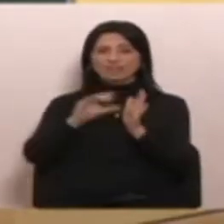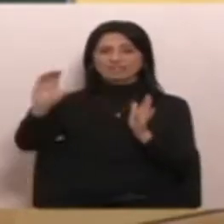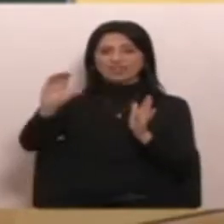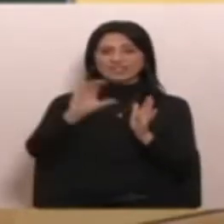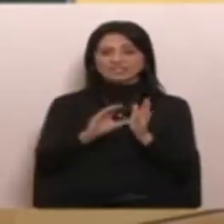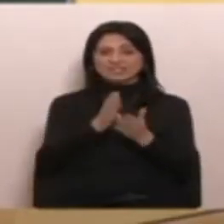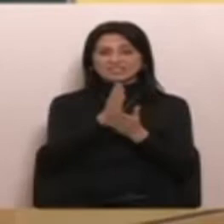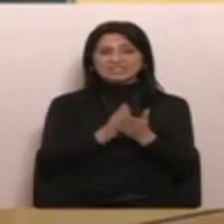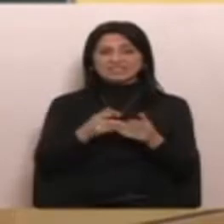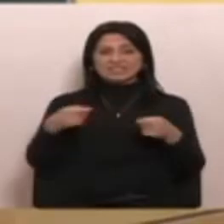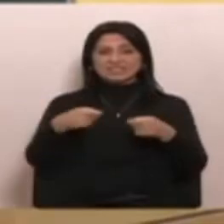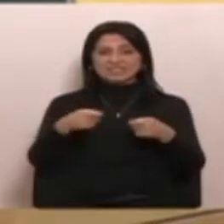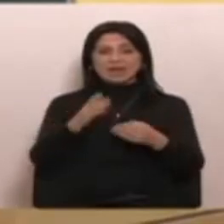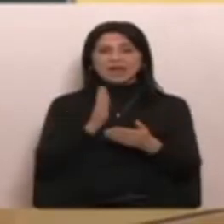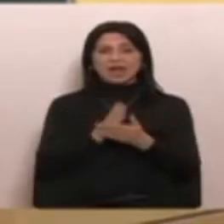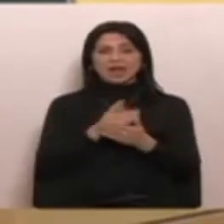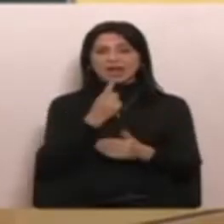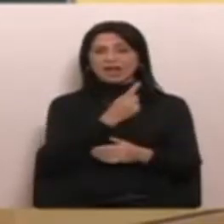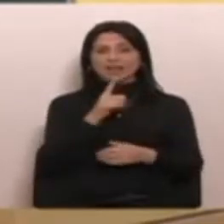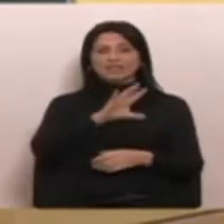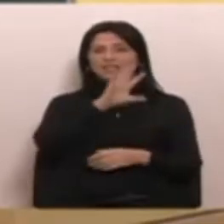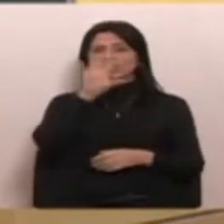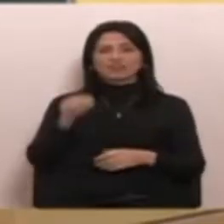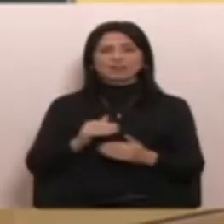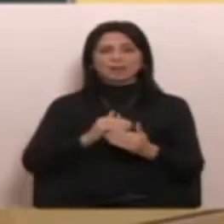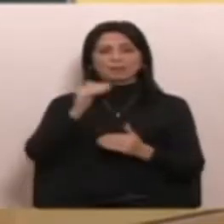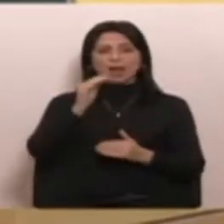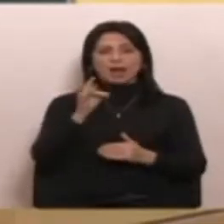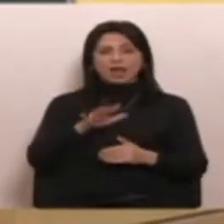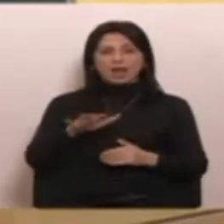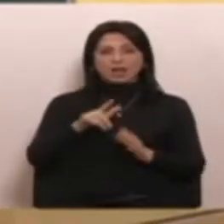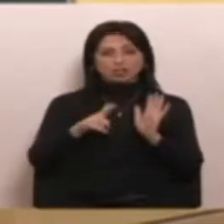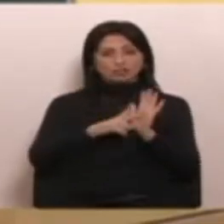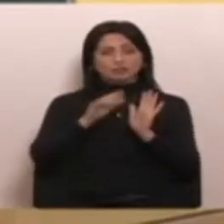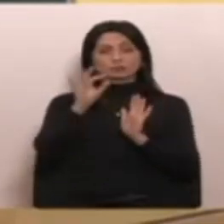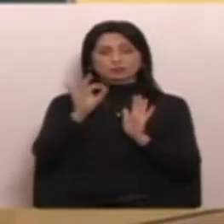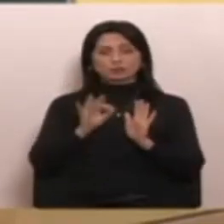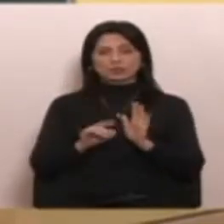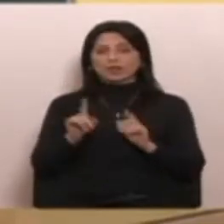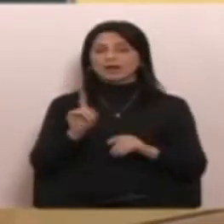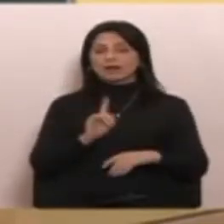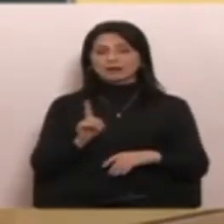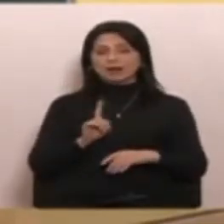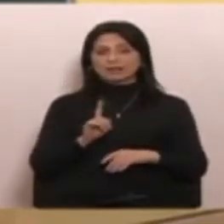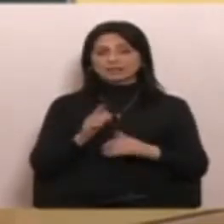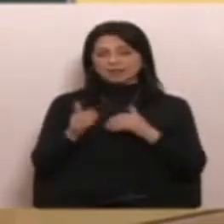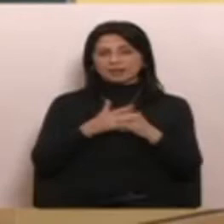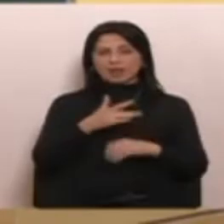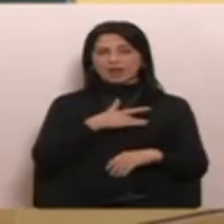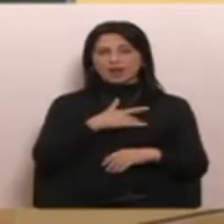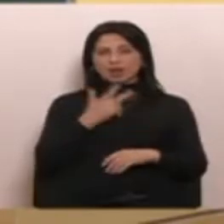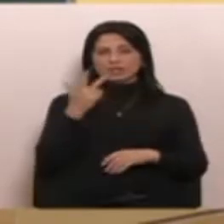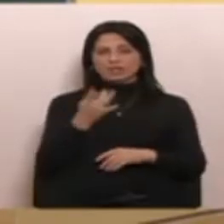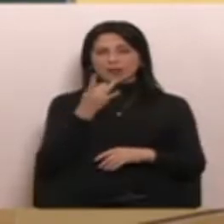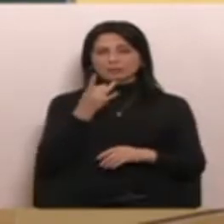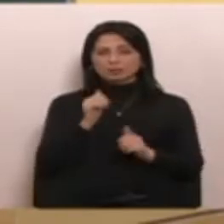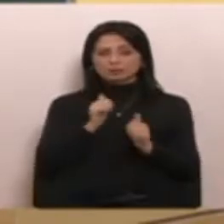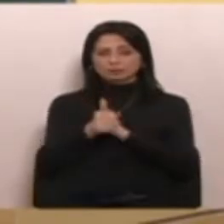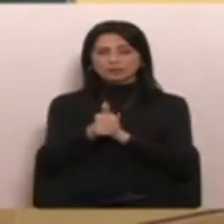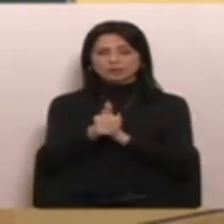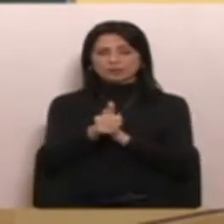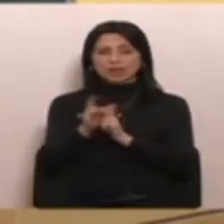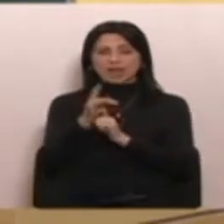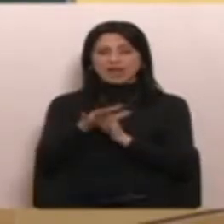წილი არის ერთ-ერთი ყველაზე მაღალი რეგიონში, 7%, რაც დაახლოებით 3-ჯერ უსწრებს როგორც